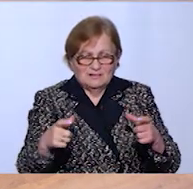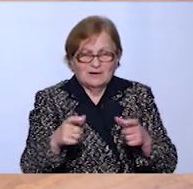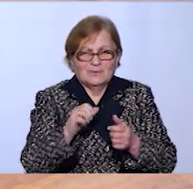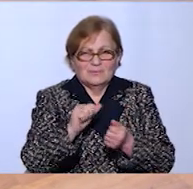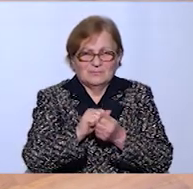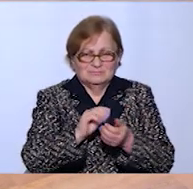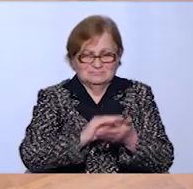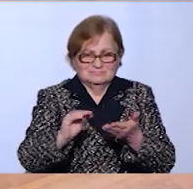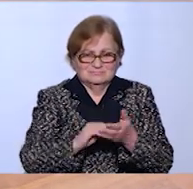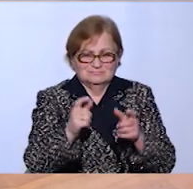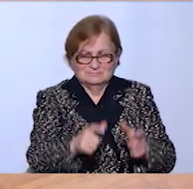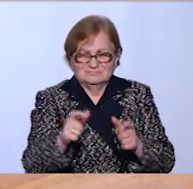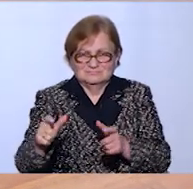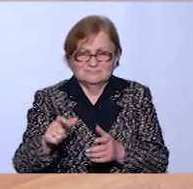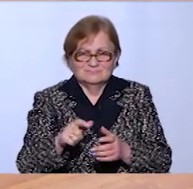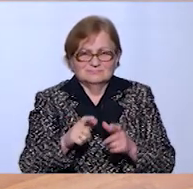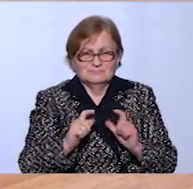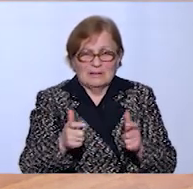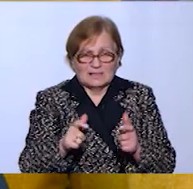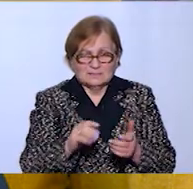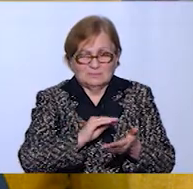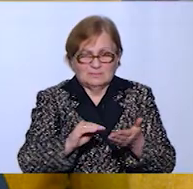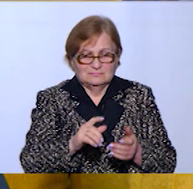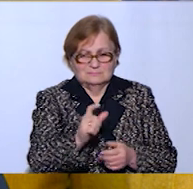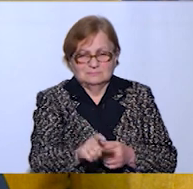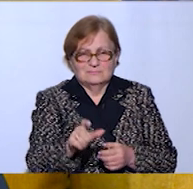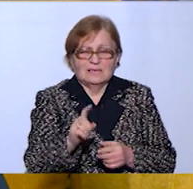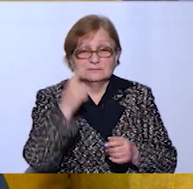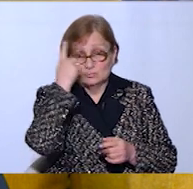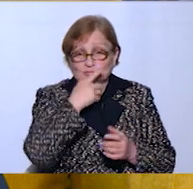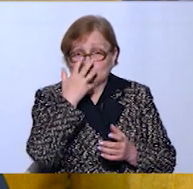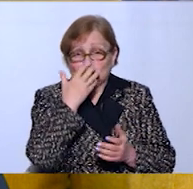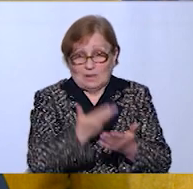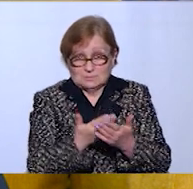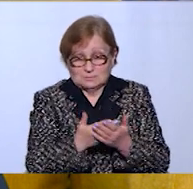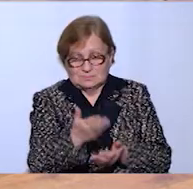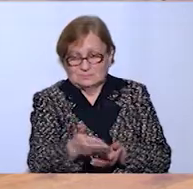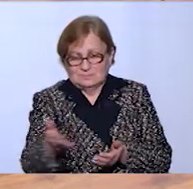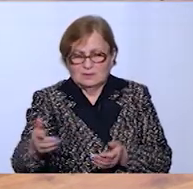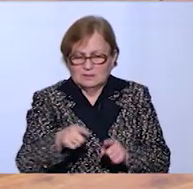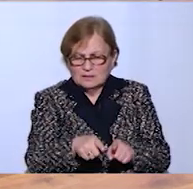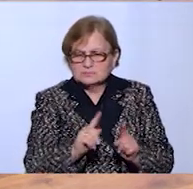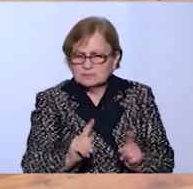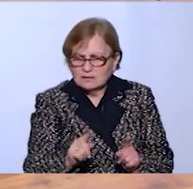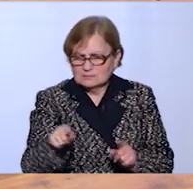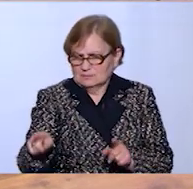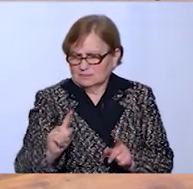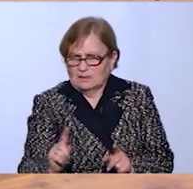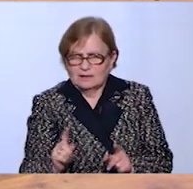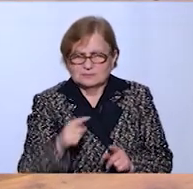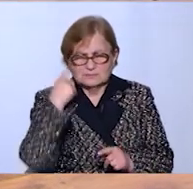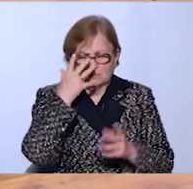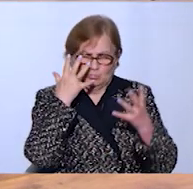არის ტაბუირებული, ეს გააცნობიეროს, რაც ძალიან მნიშვნელოვანია. და არ მოვახდინოთ მისი